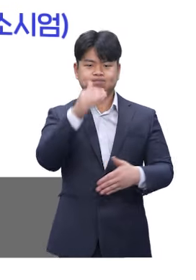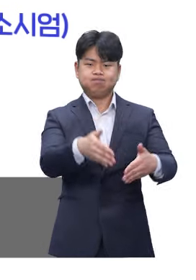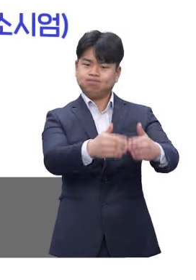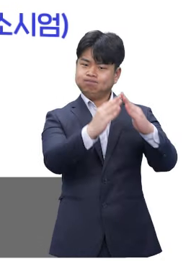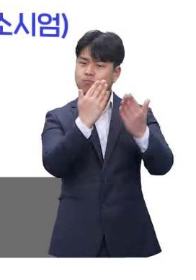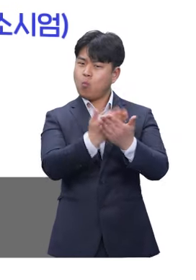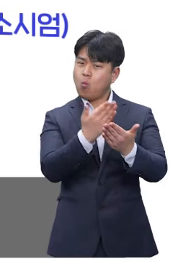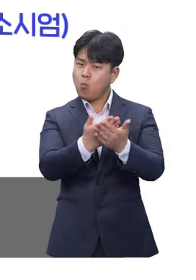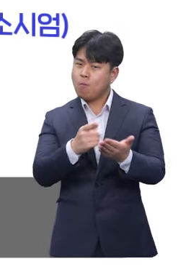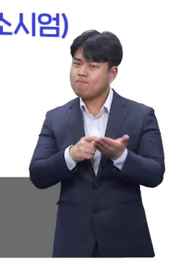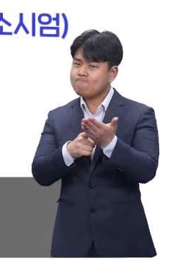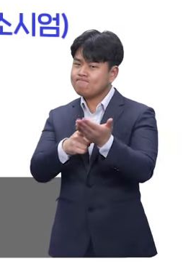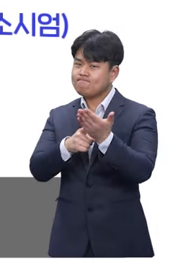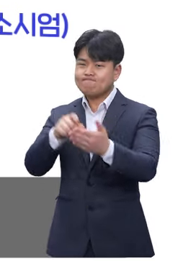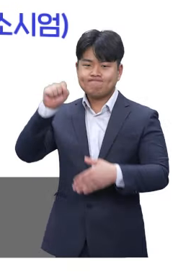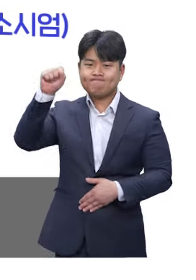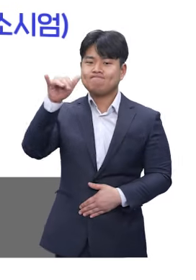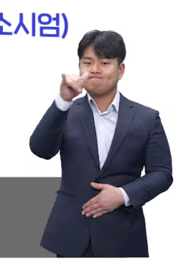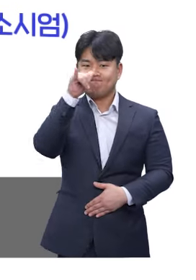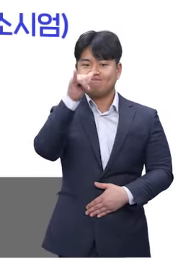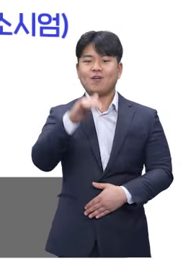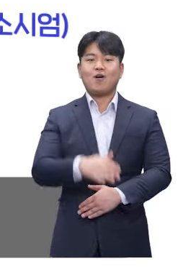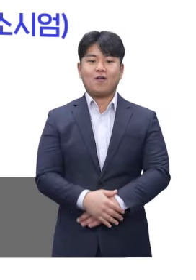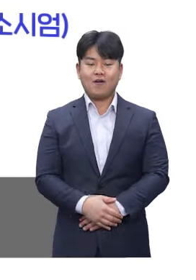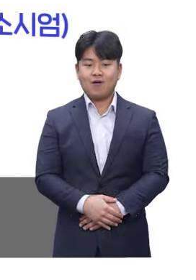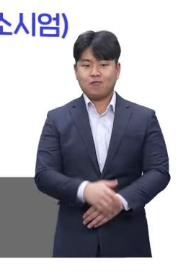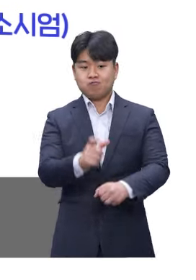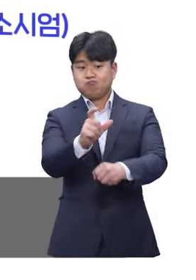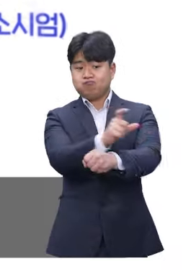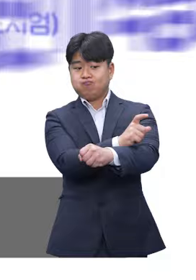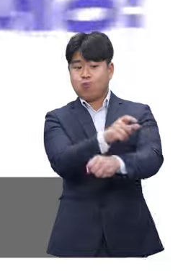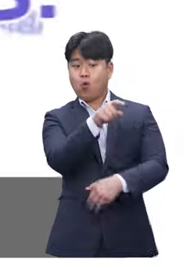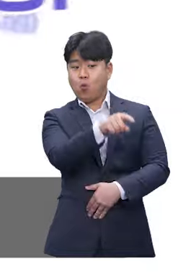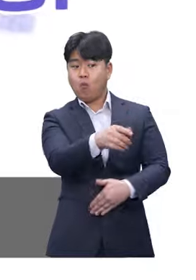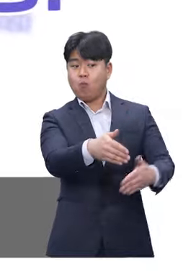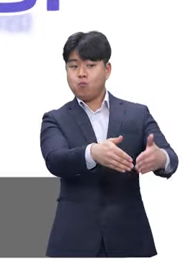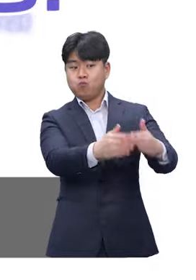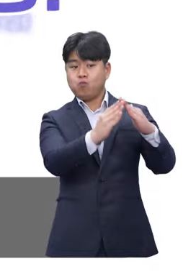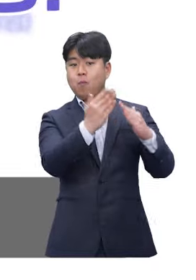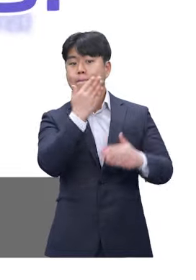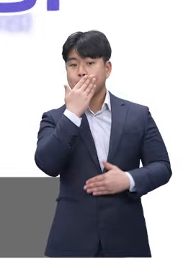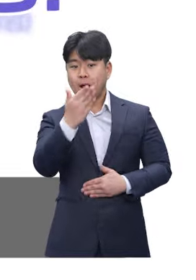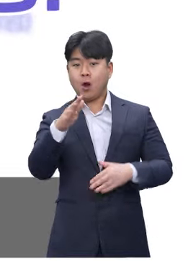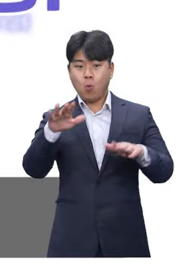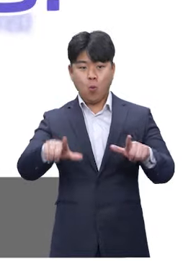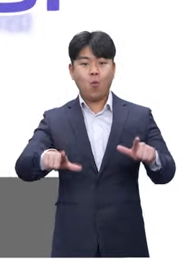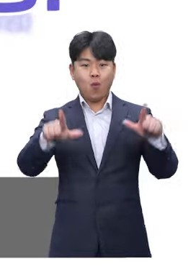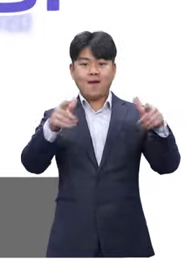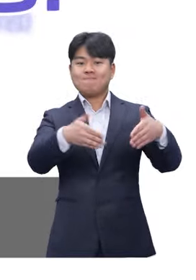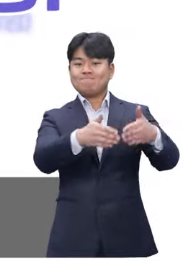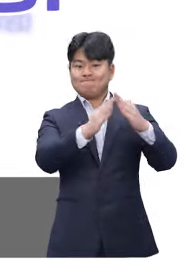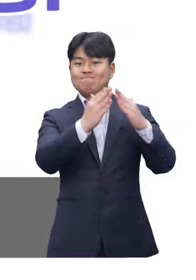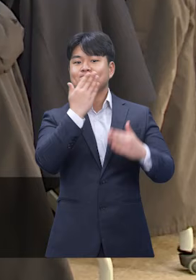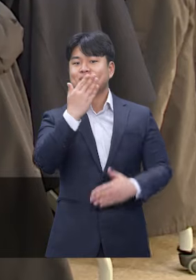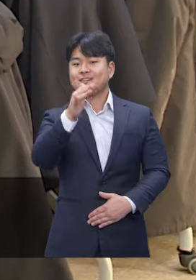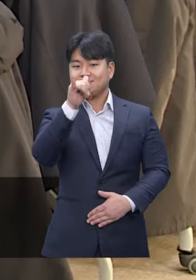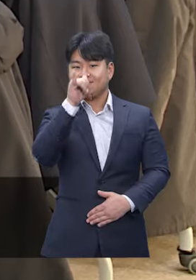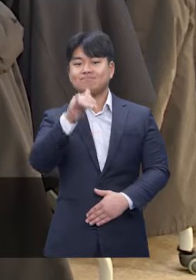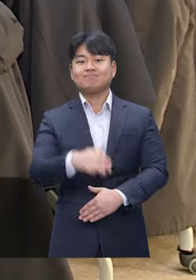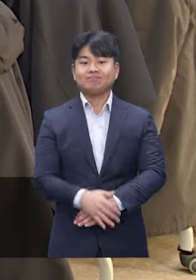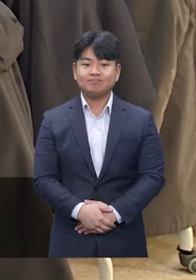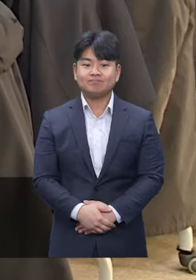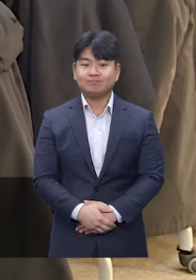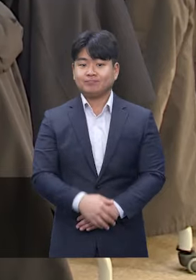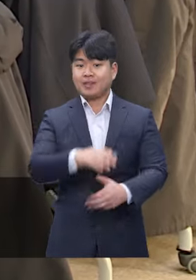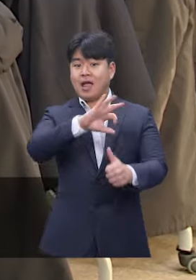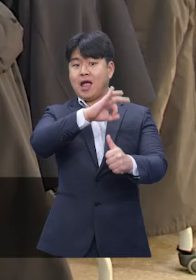정차를 강력히 요구해왔는데요. 그 결과 GTX 신호선 인덕원역이 올해 상반기 착공될 예정입니다.